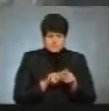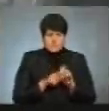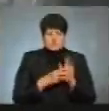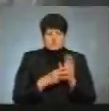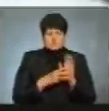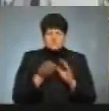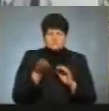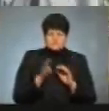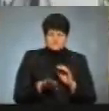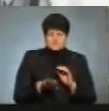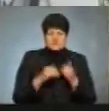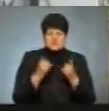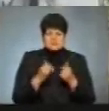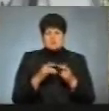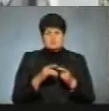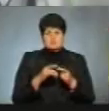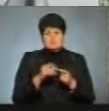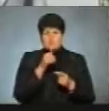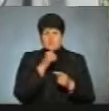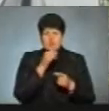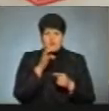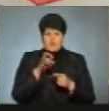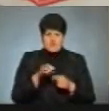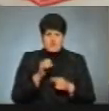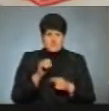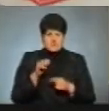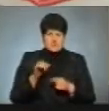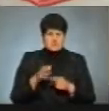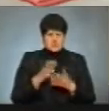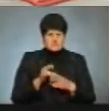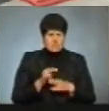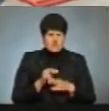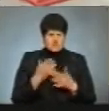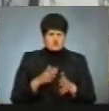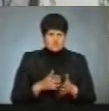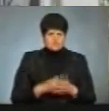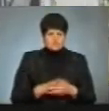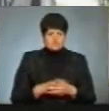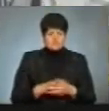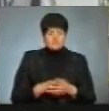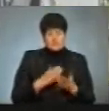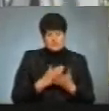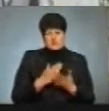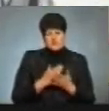8 атракціонів. Зараз ми приступили до етапу випробування. Вже які зауваження?